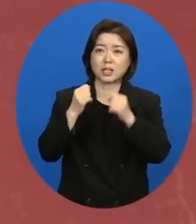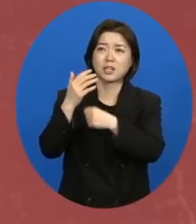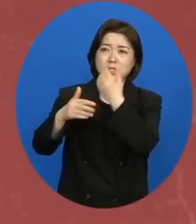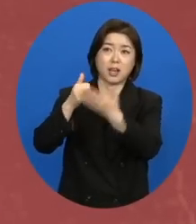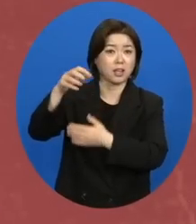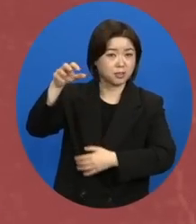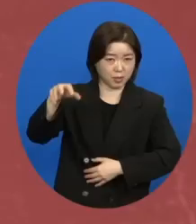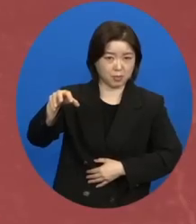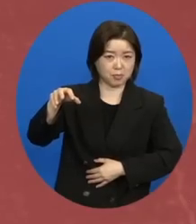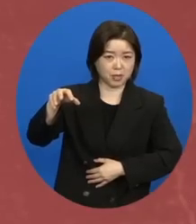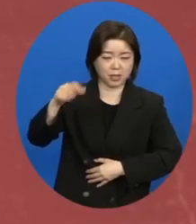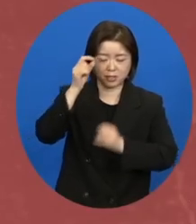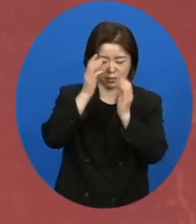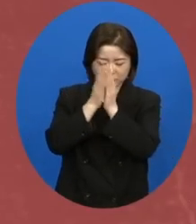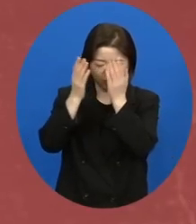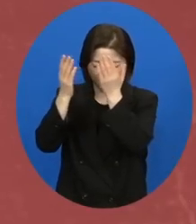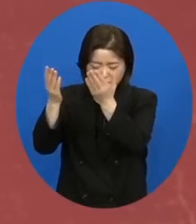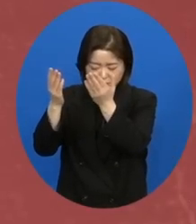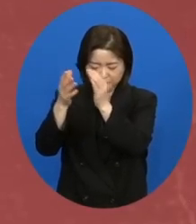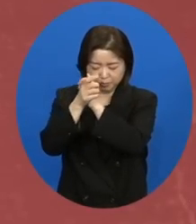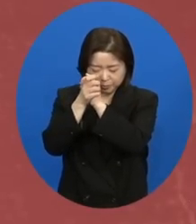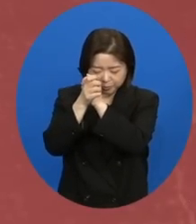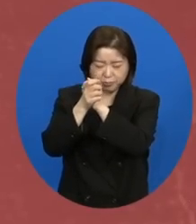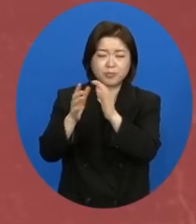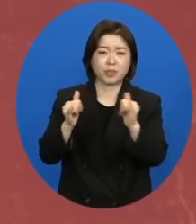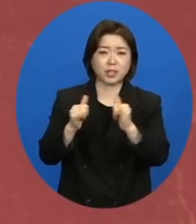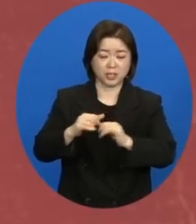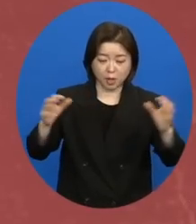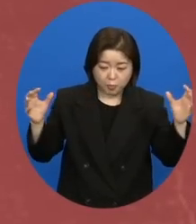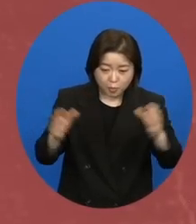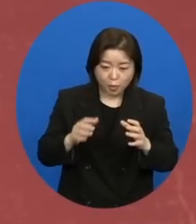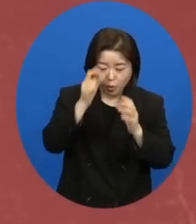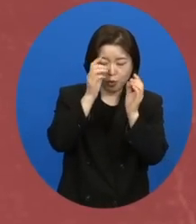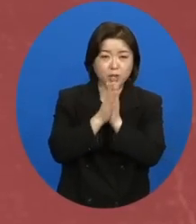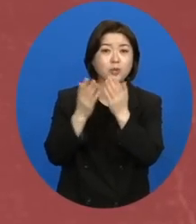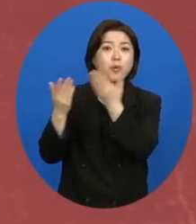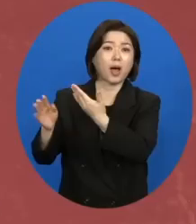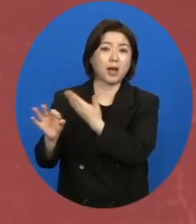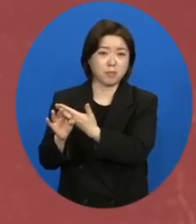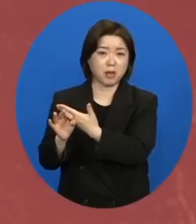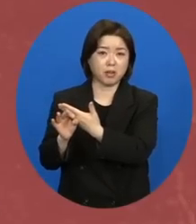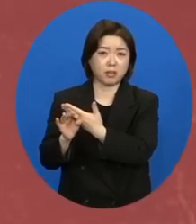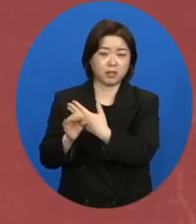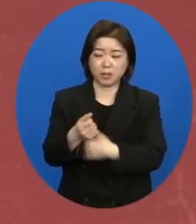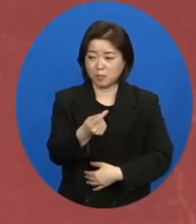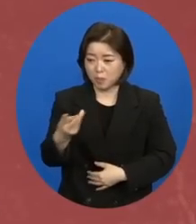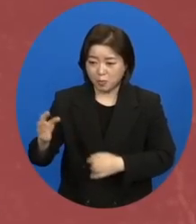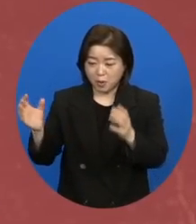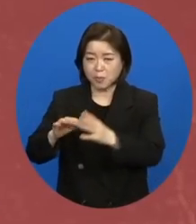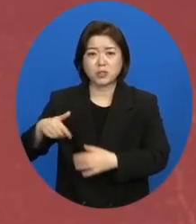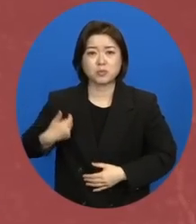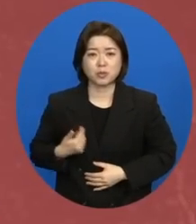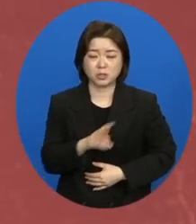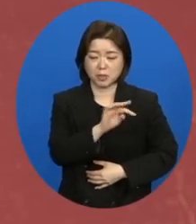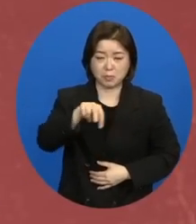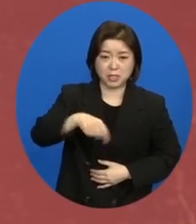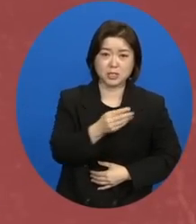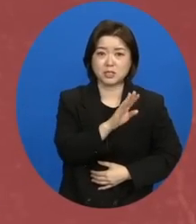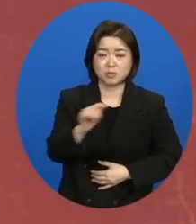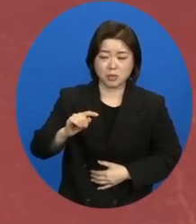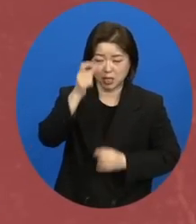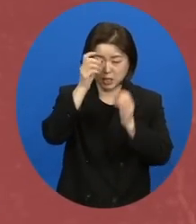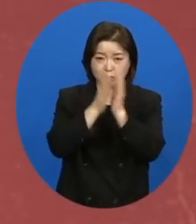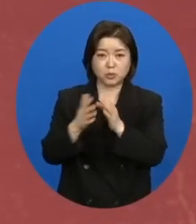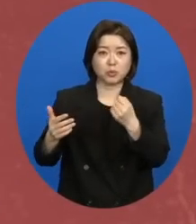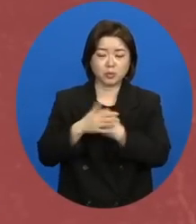앞에 기도하는데 기도하는 사람이 모여서 기도하면 몇 명이 뭔지 모르지만 미스바 기도 때문에